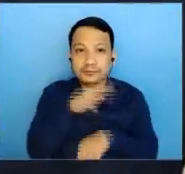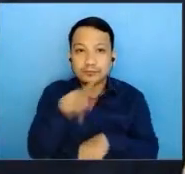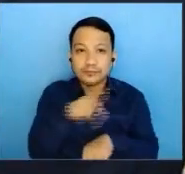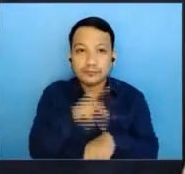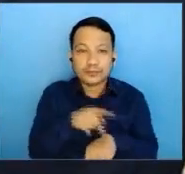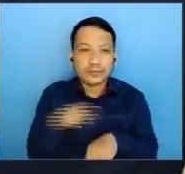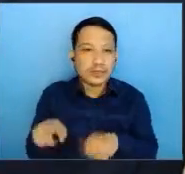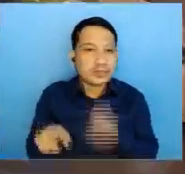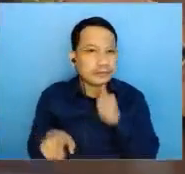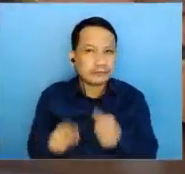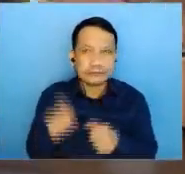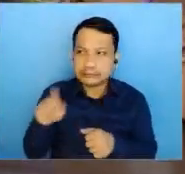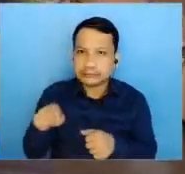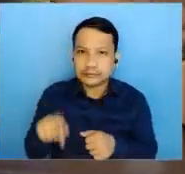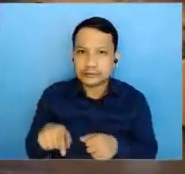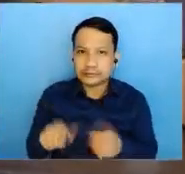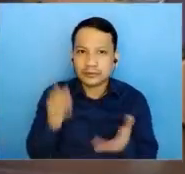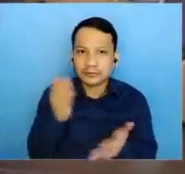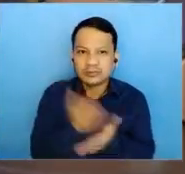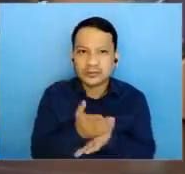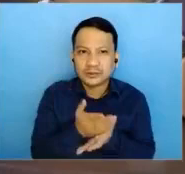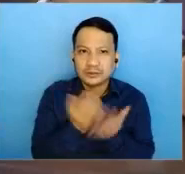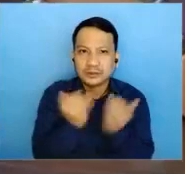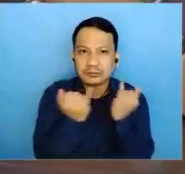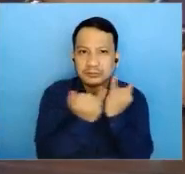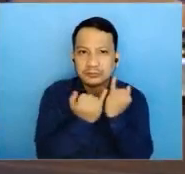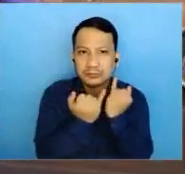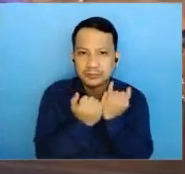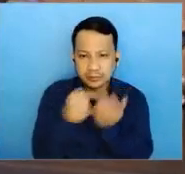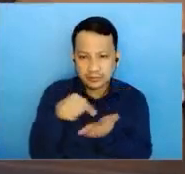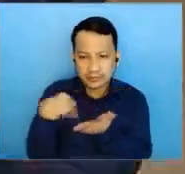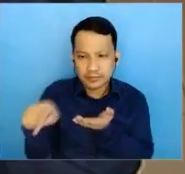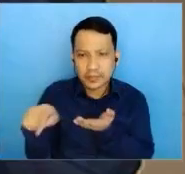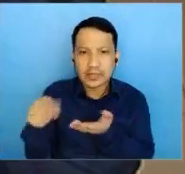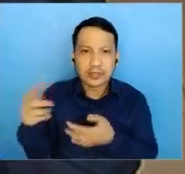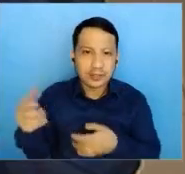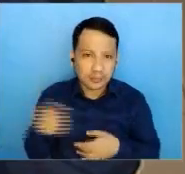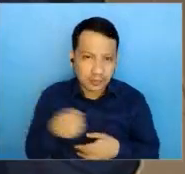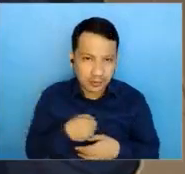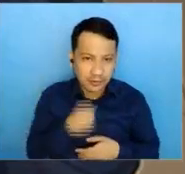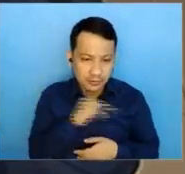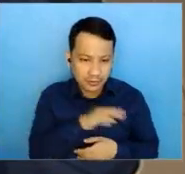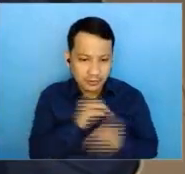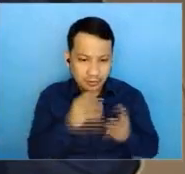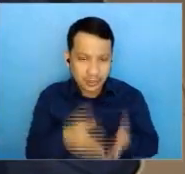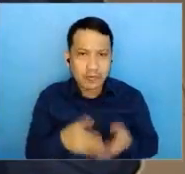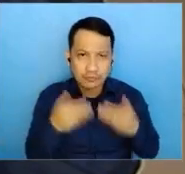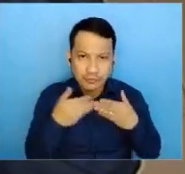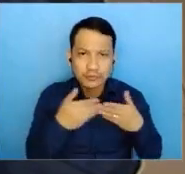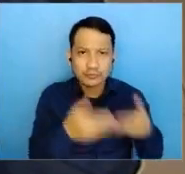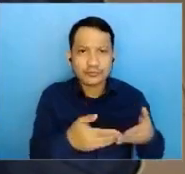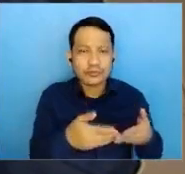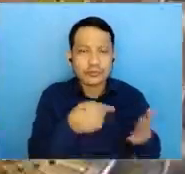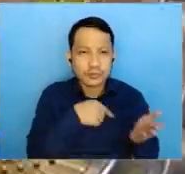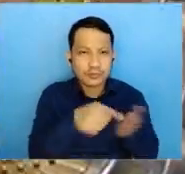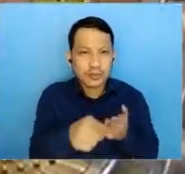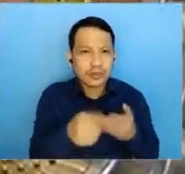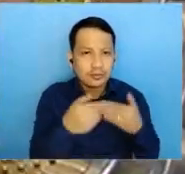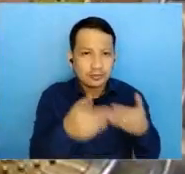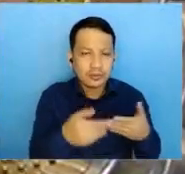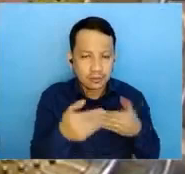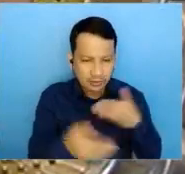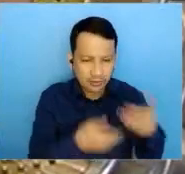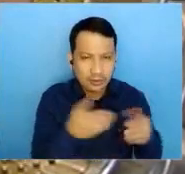unnecessary ang pagtigil ng PhilHealth sa pagbabayad sa claims. Pwede naman daw sigurong ituloy ang pagbabayad habang isinasabay